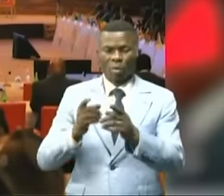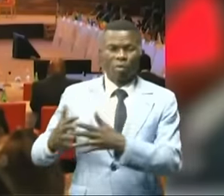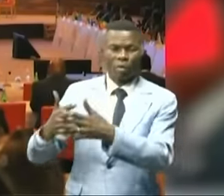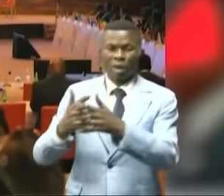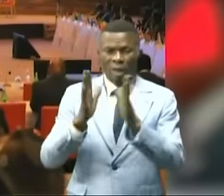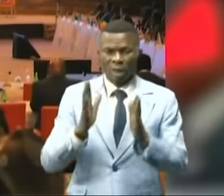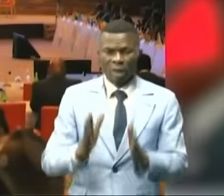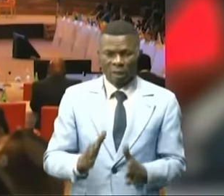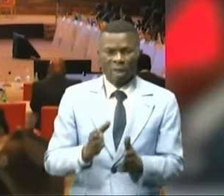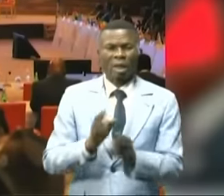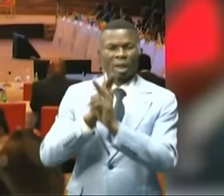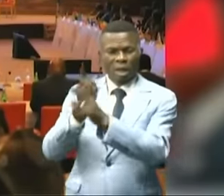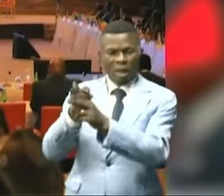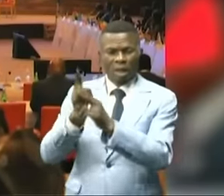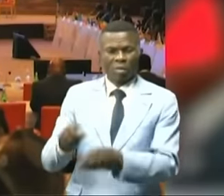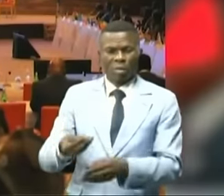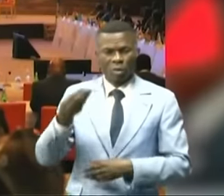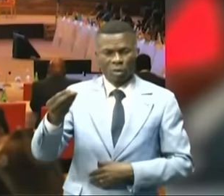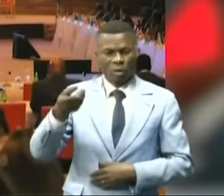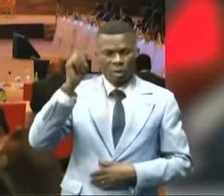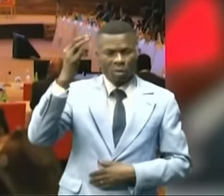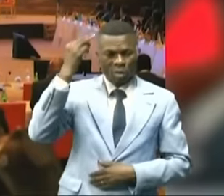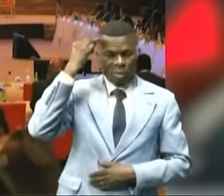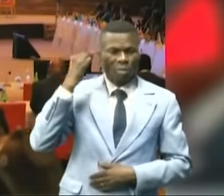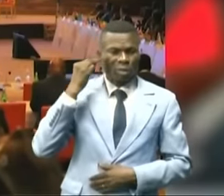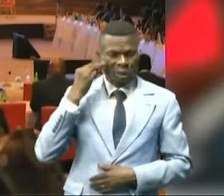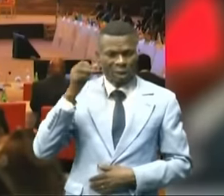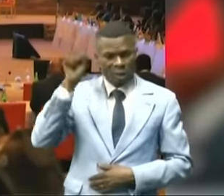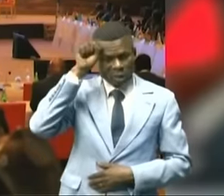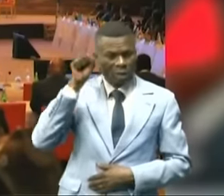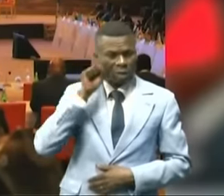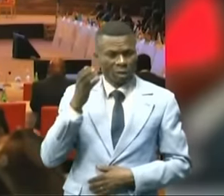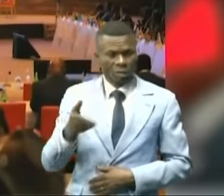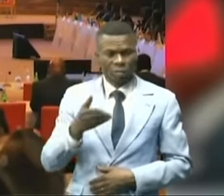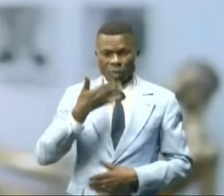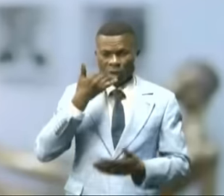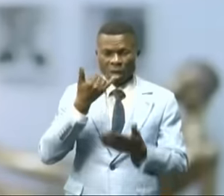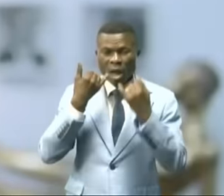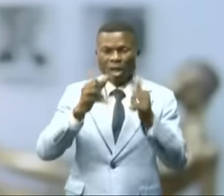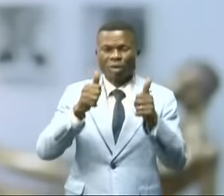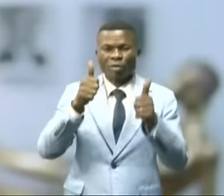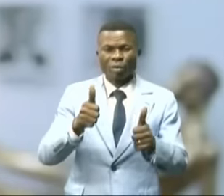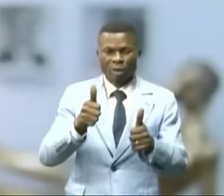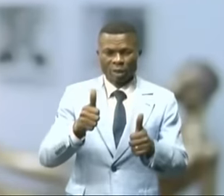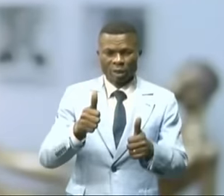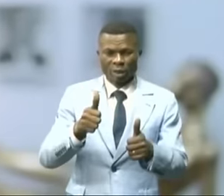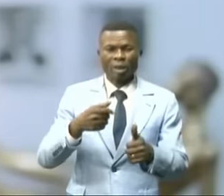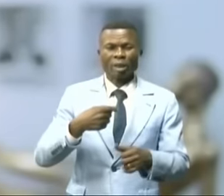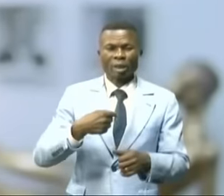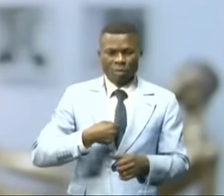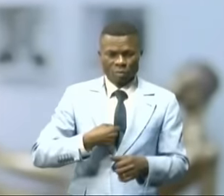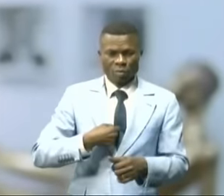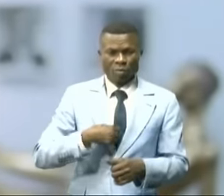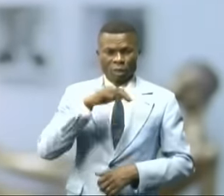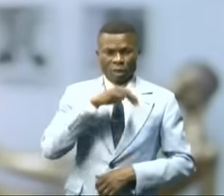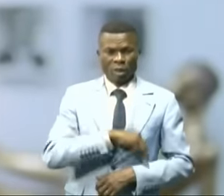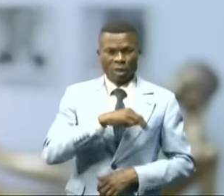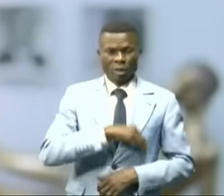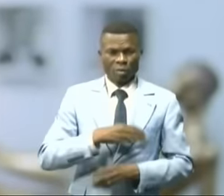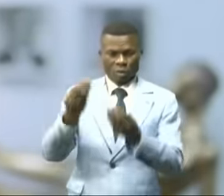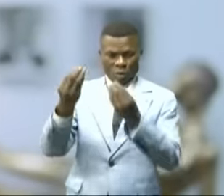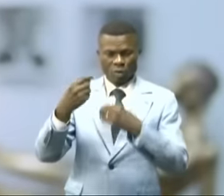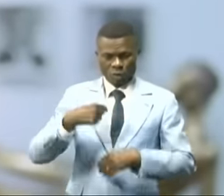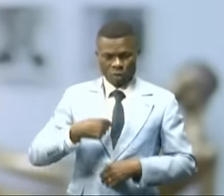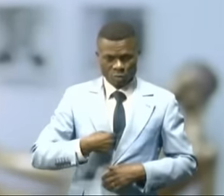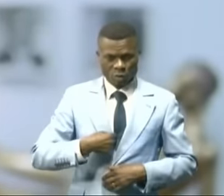est venu faire la restitution à la chef du gouvernement. La bonne nouvelle je suis venu annoncer, c'est que la mission qu'elle m'a confiée